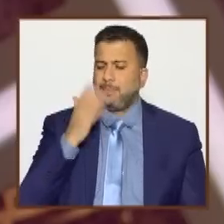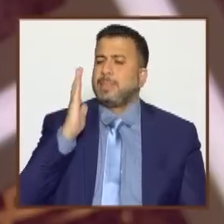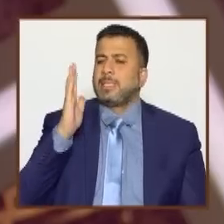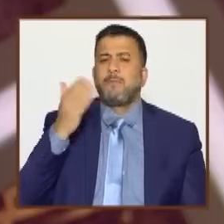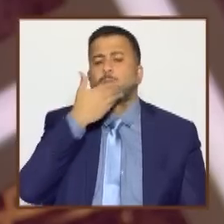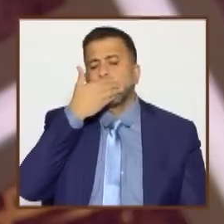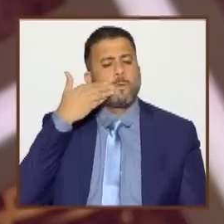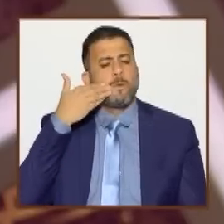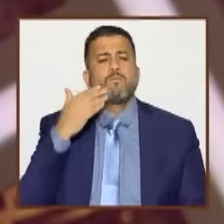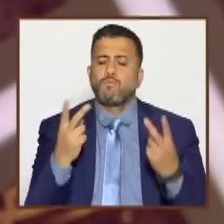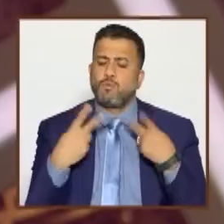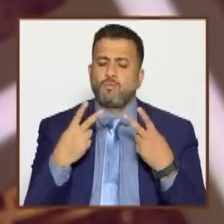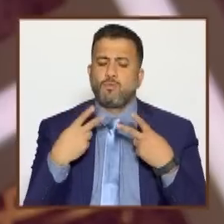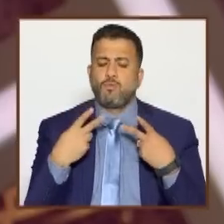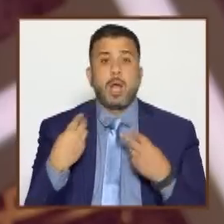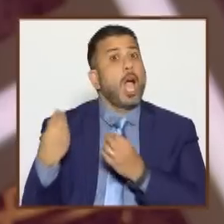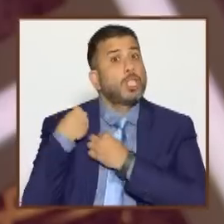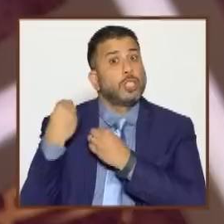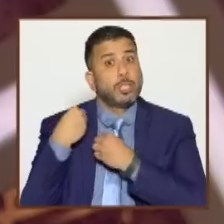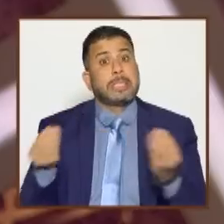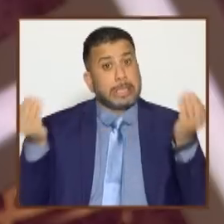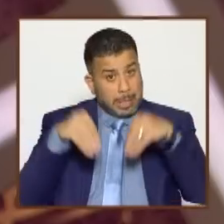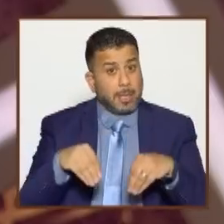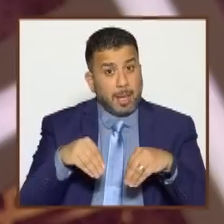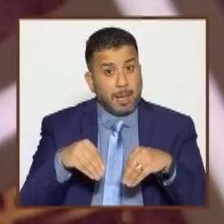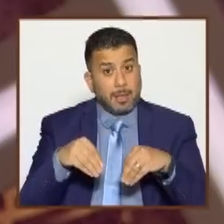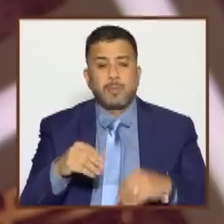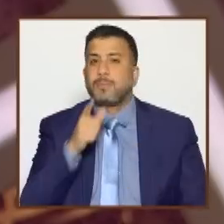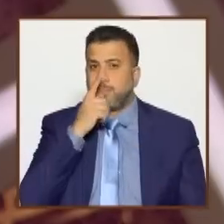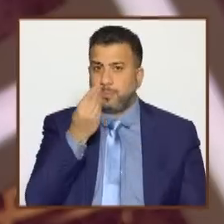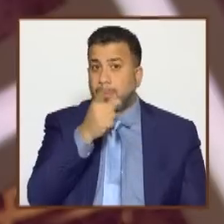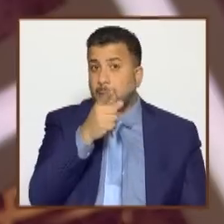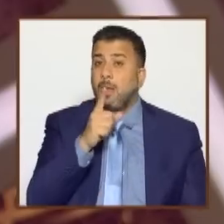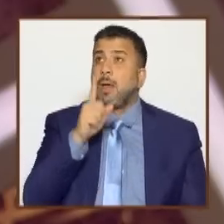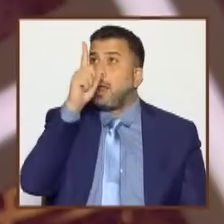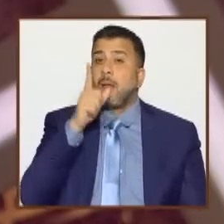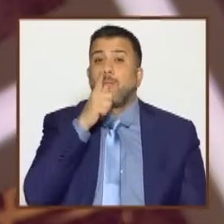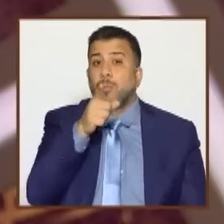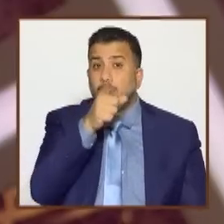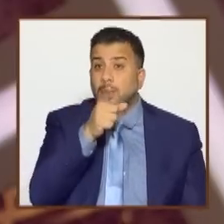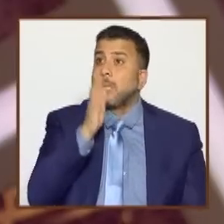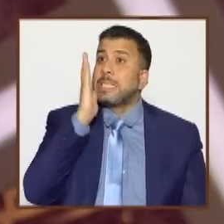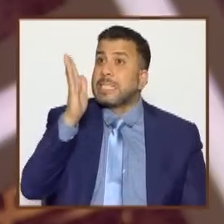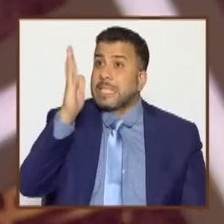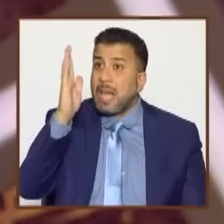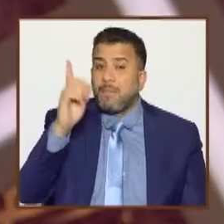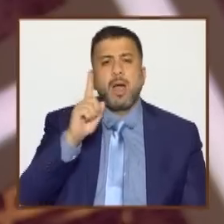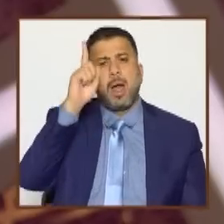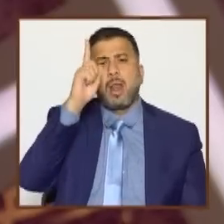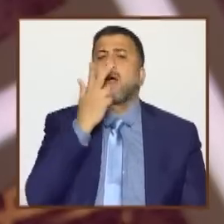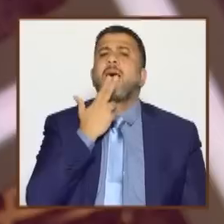مضاعف؟ مجاهد بارك الله فيك، جعل الله جل وعلا السفر رخصة للفطر في رمضان، قال الله جل